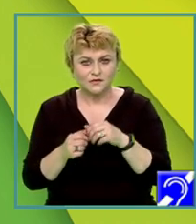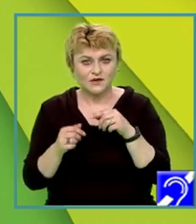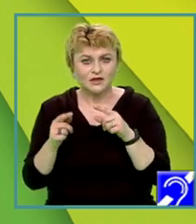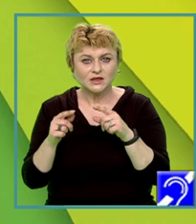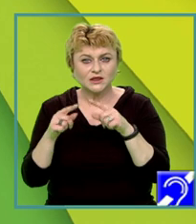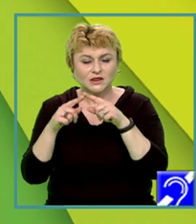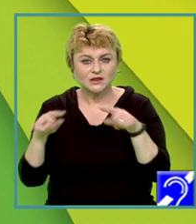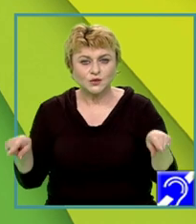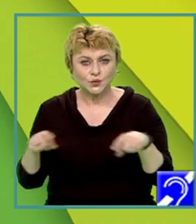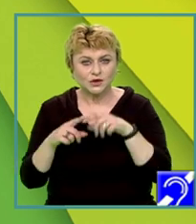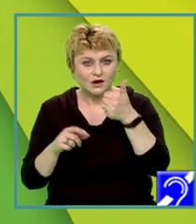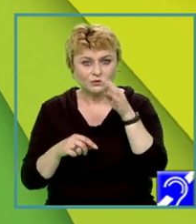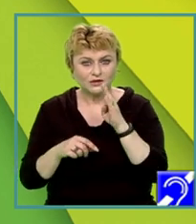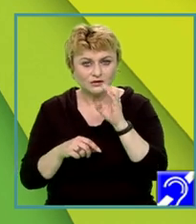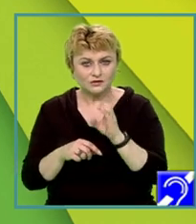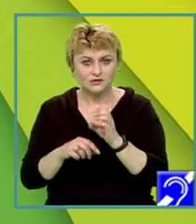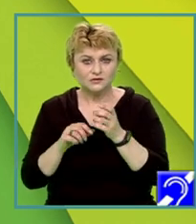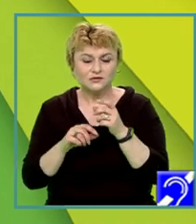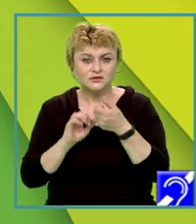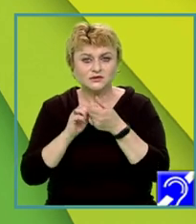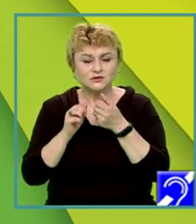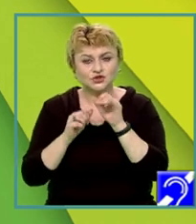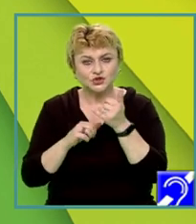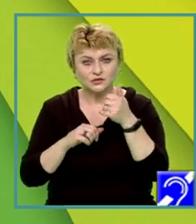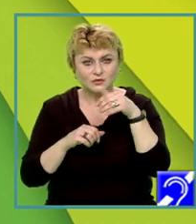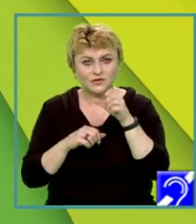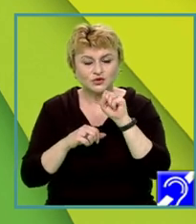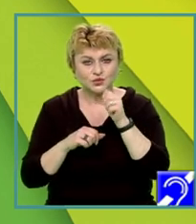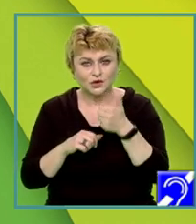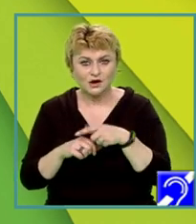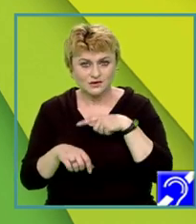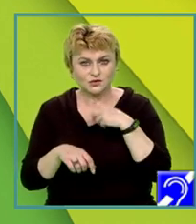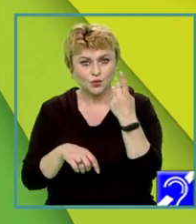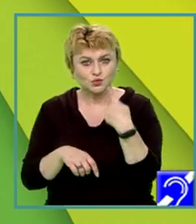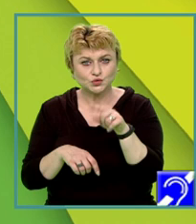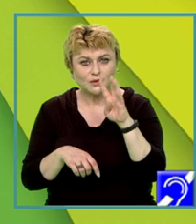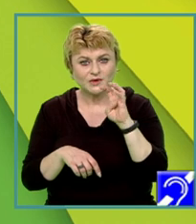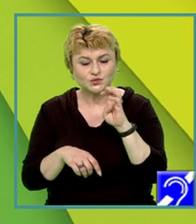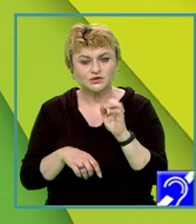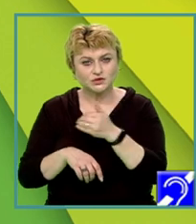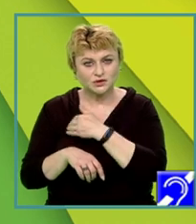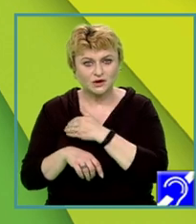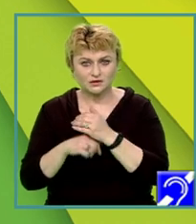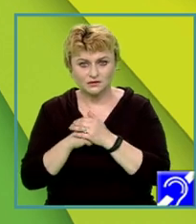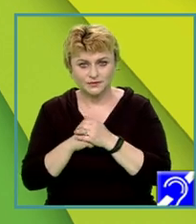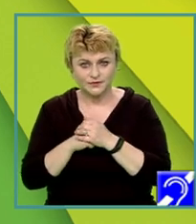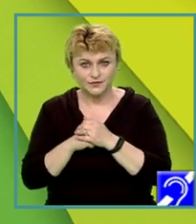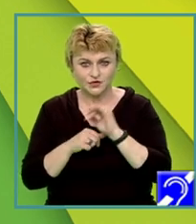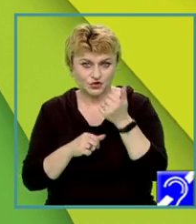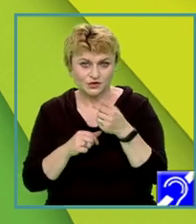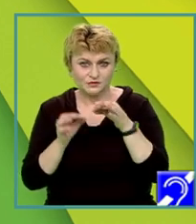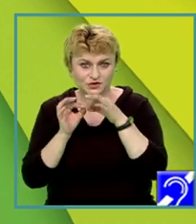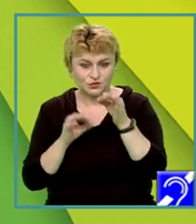ABC iar măsura unghiului AOB este 140 de grade și măsura unghiului